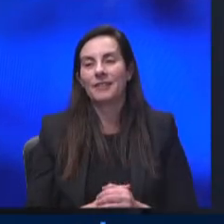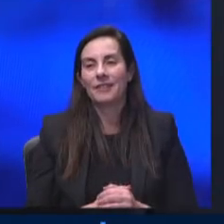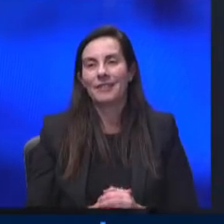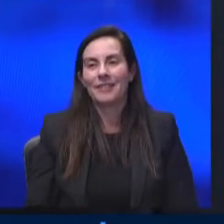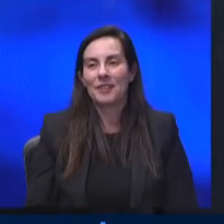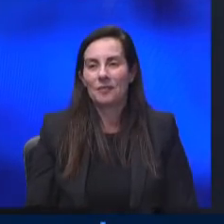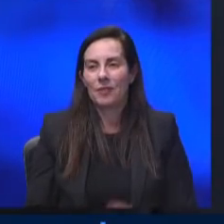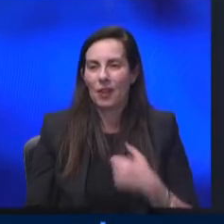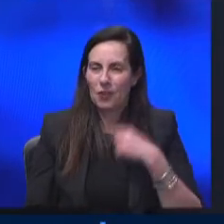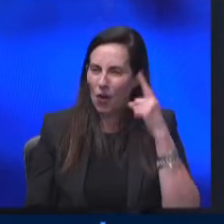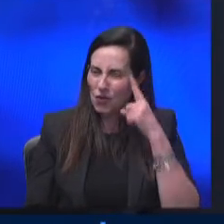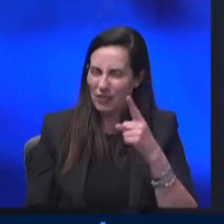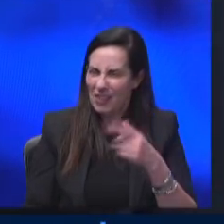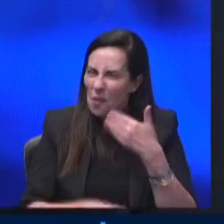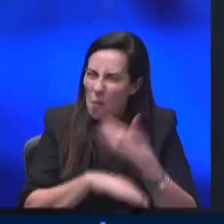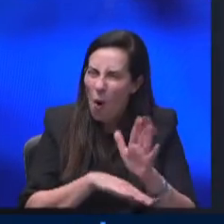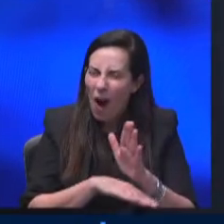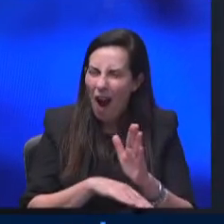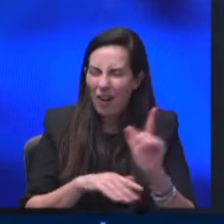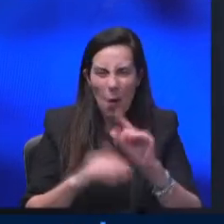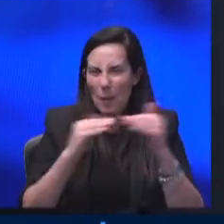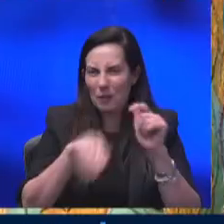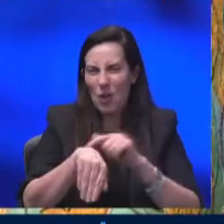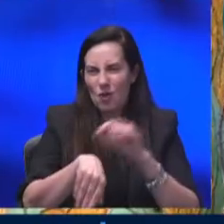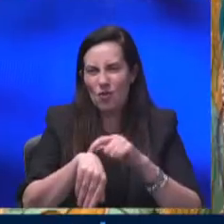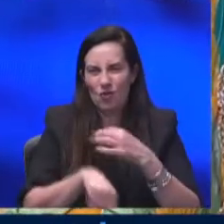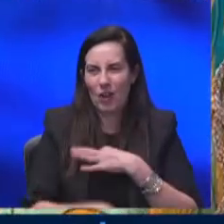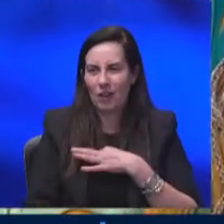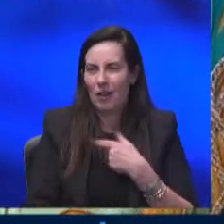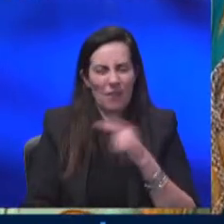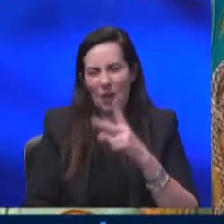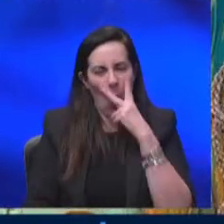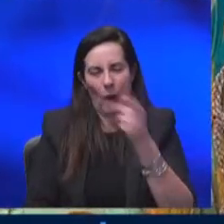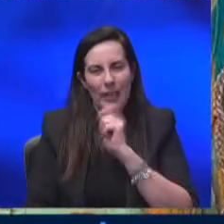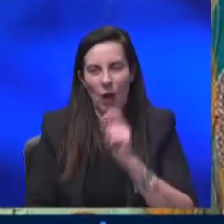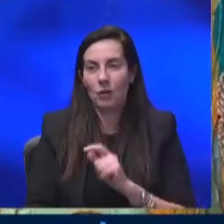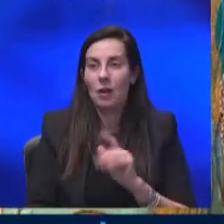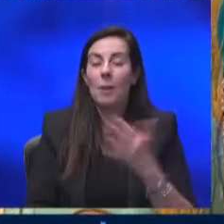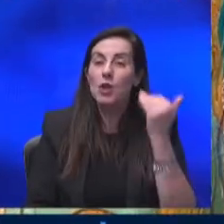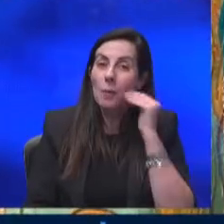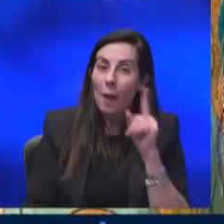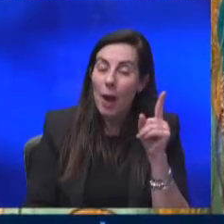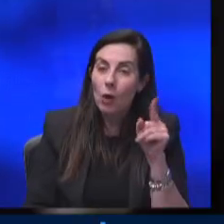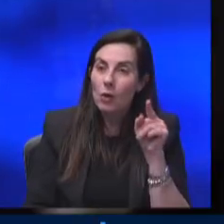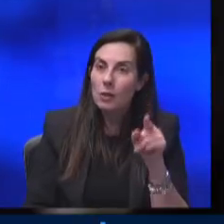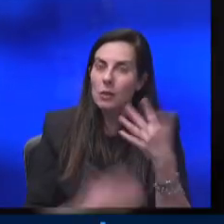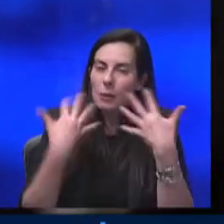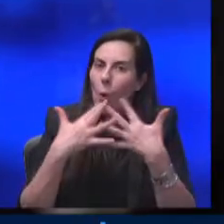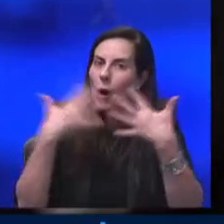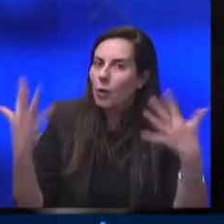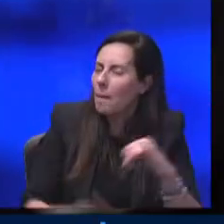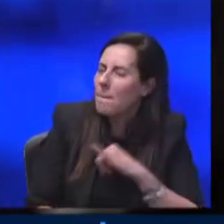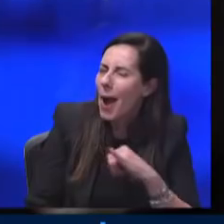I think it's quite late our time, so I probably miss it. מה שבארצות הברית נתפס כדרמה הסיסית שמשלבת דם כחול,